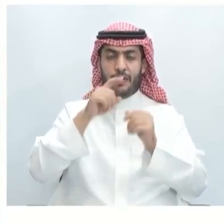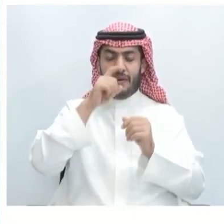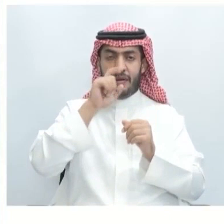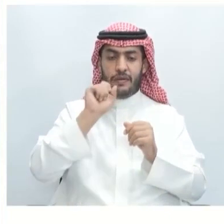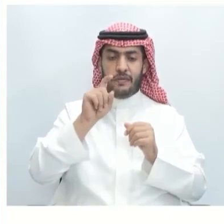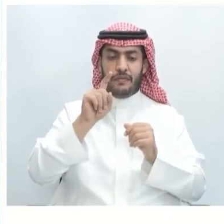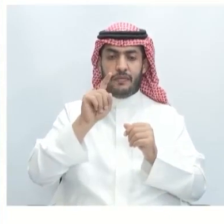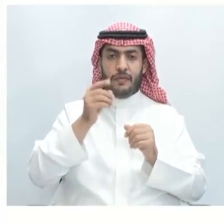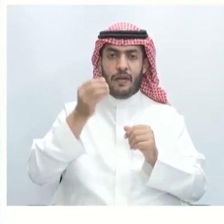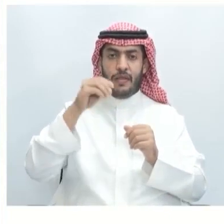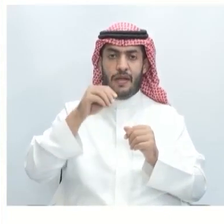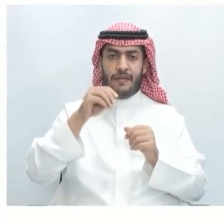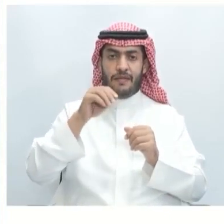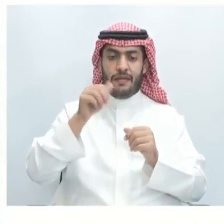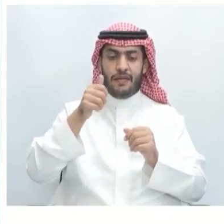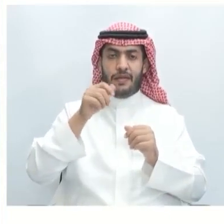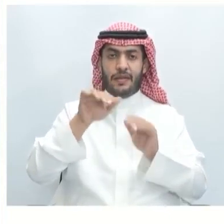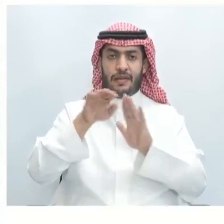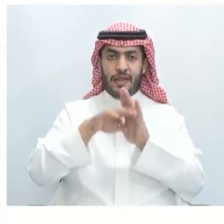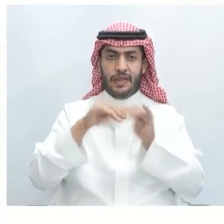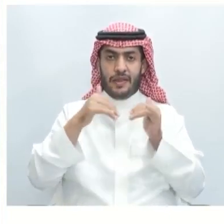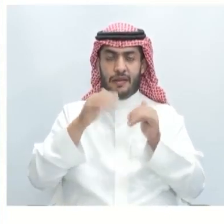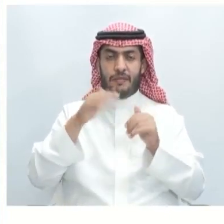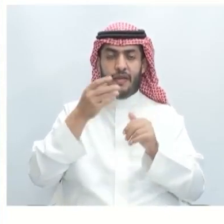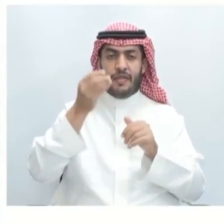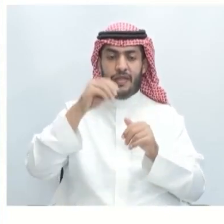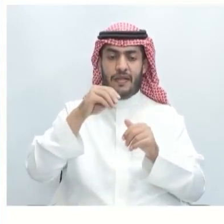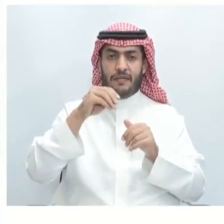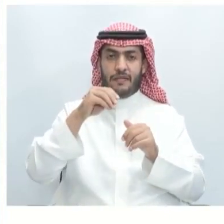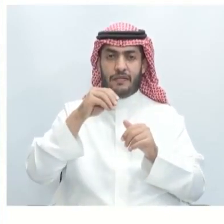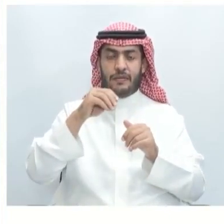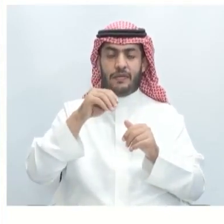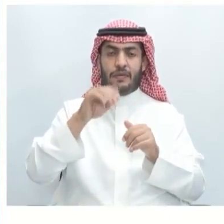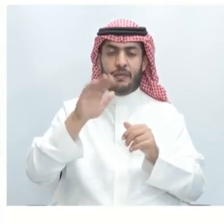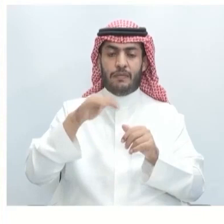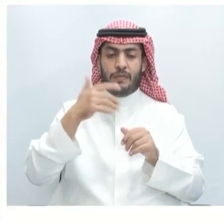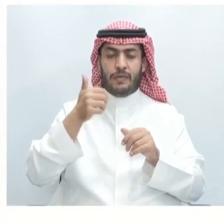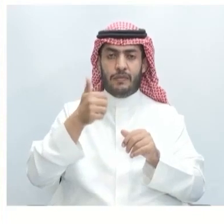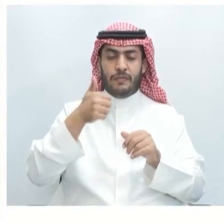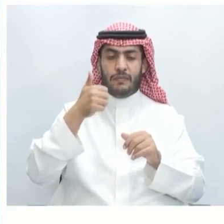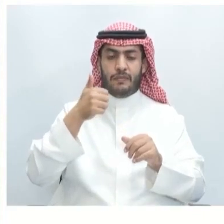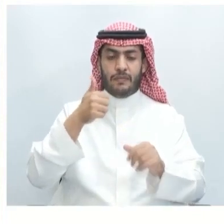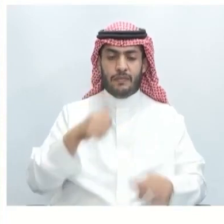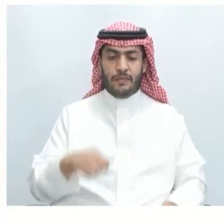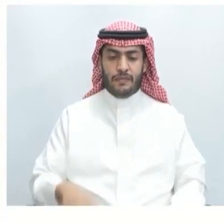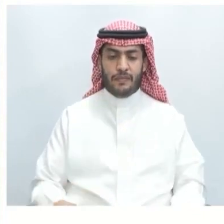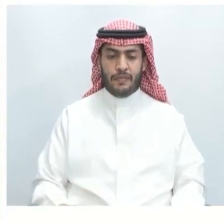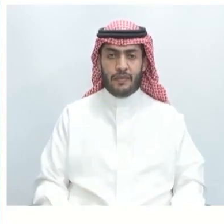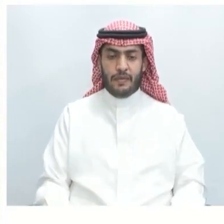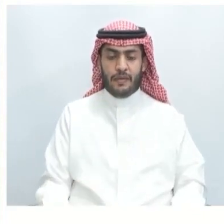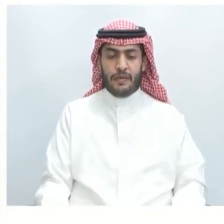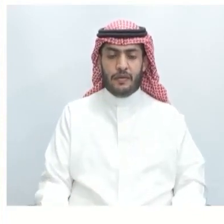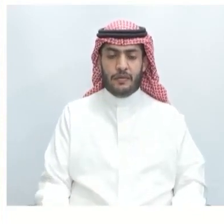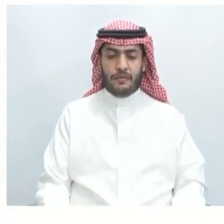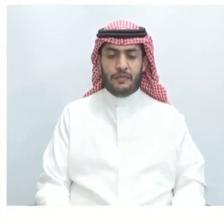باضافه الاداه او اختيار الاداء بعد ذلك نضيف السيناريو وبالتاكيد بعد ذلك سنحدد القيم